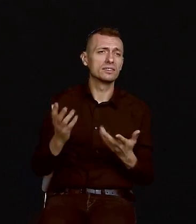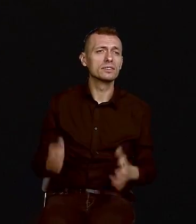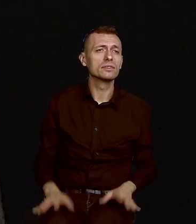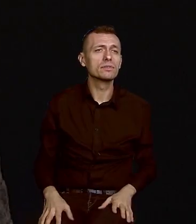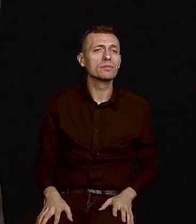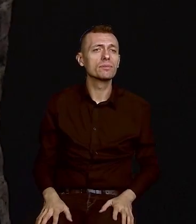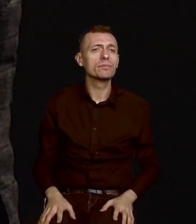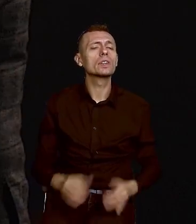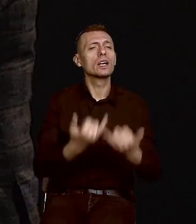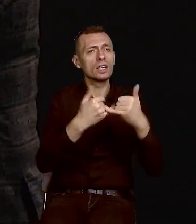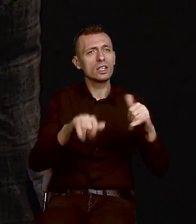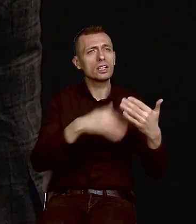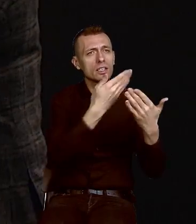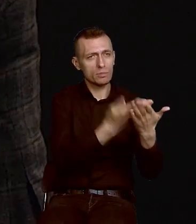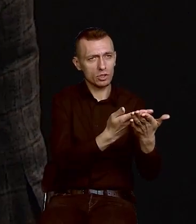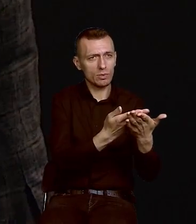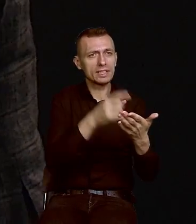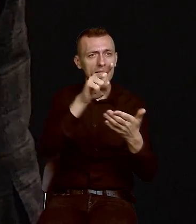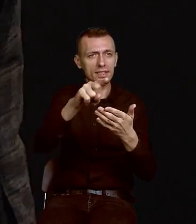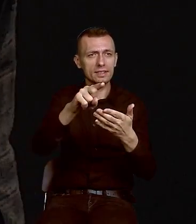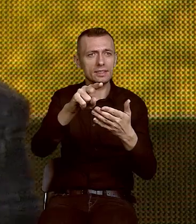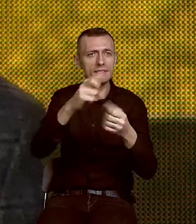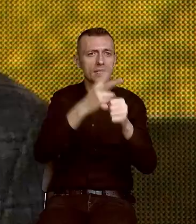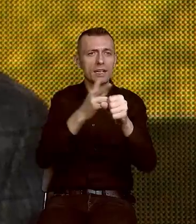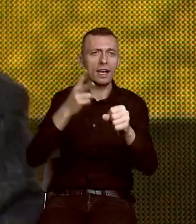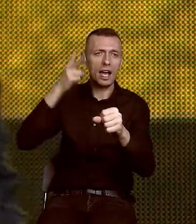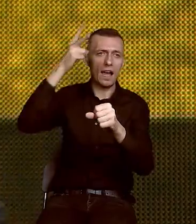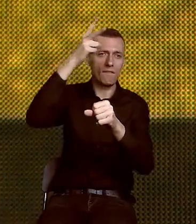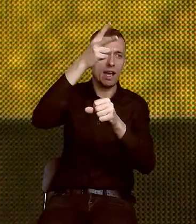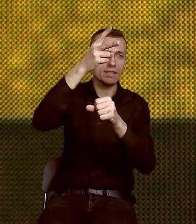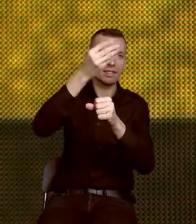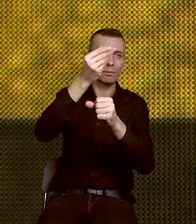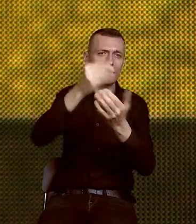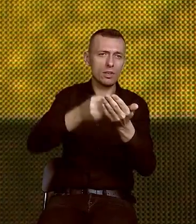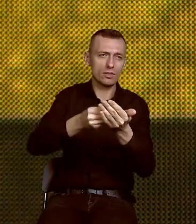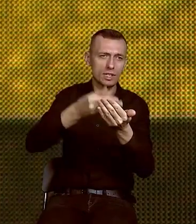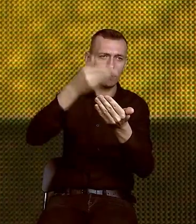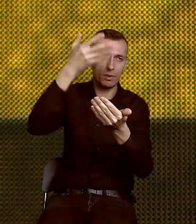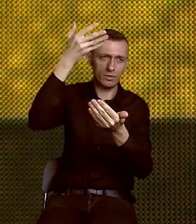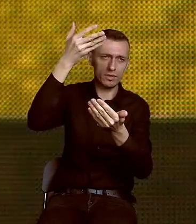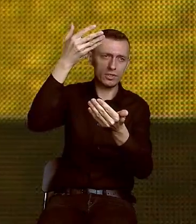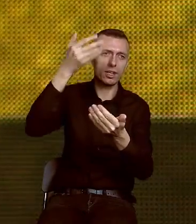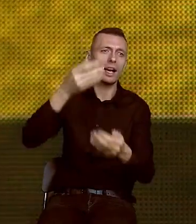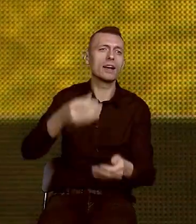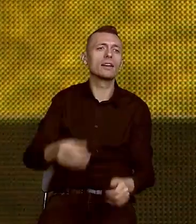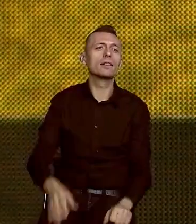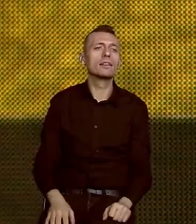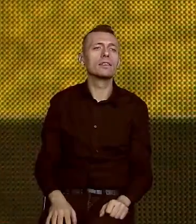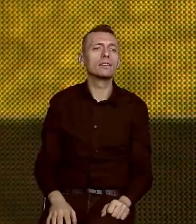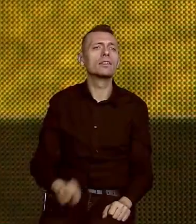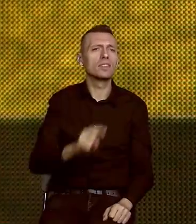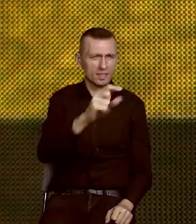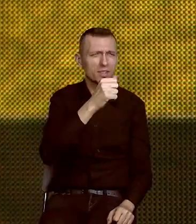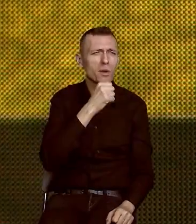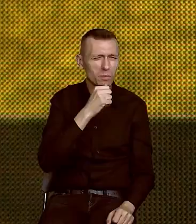dostajesz awans i znaczącą podwyżkę. Czy awans i znacząca podwyżka może być